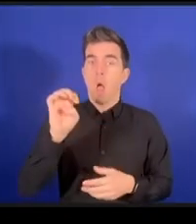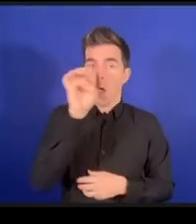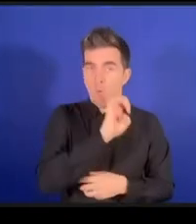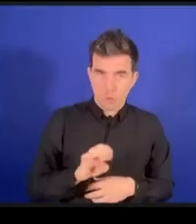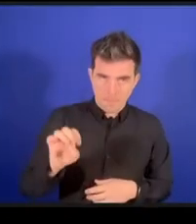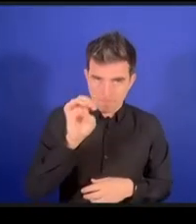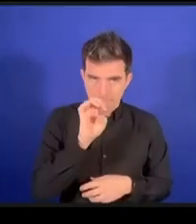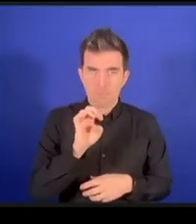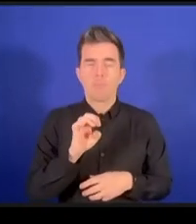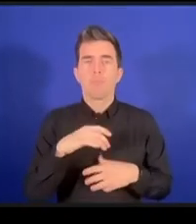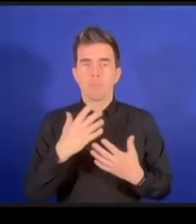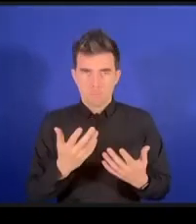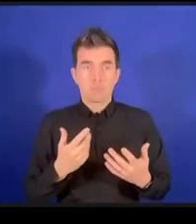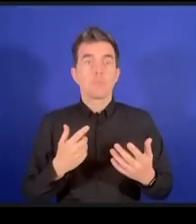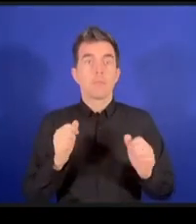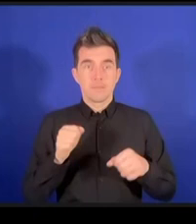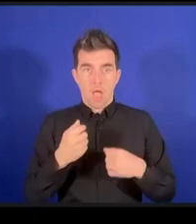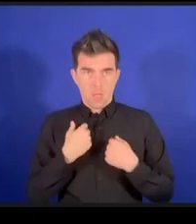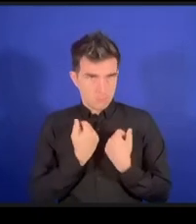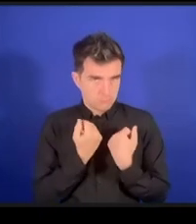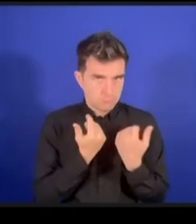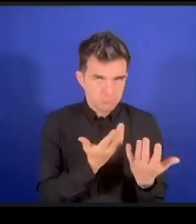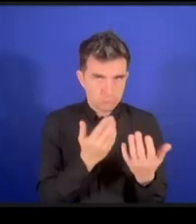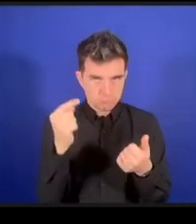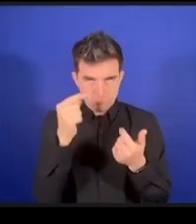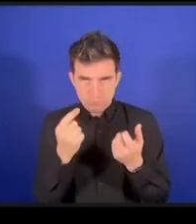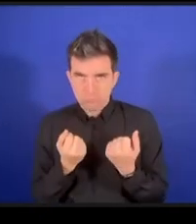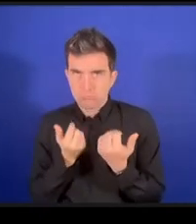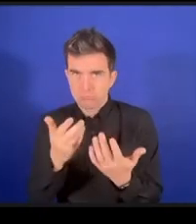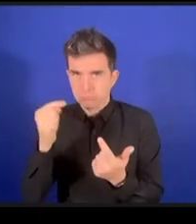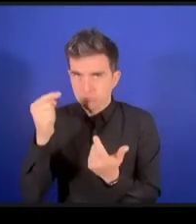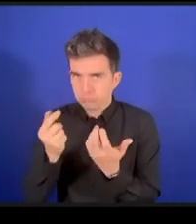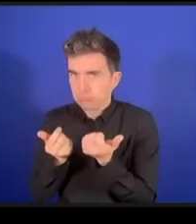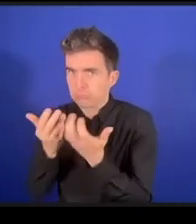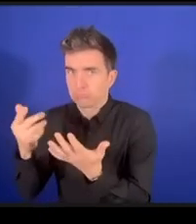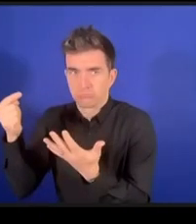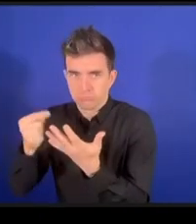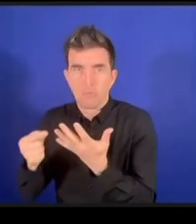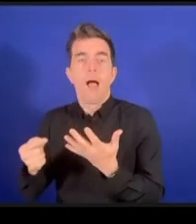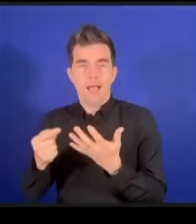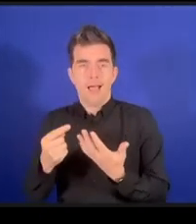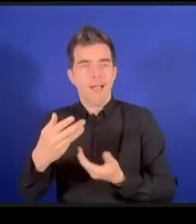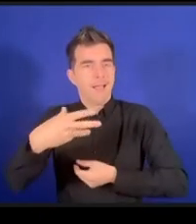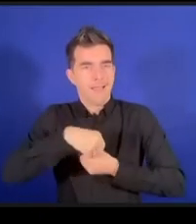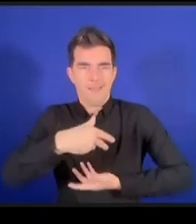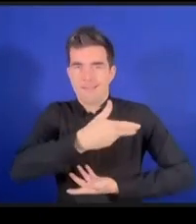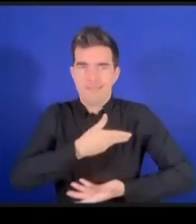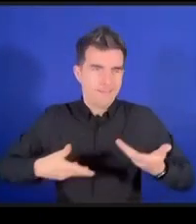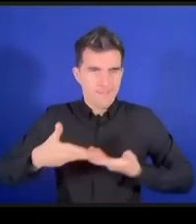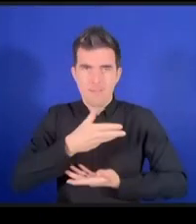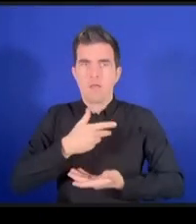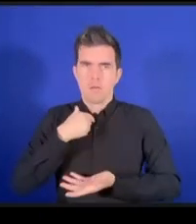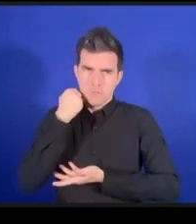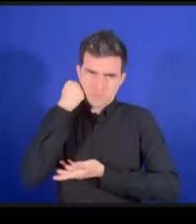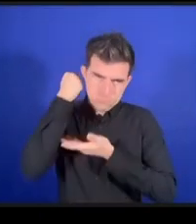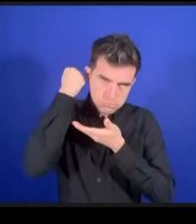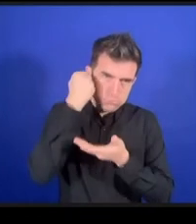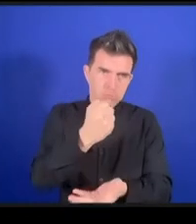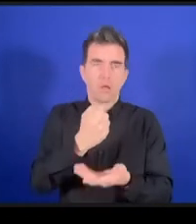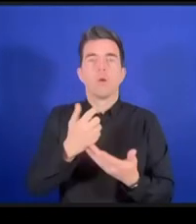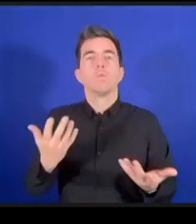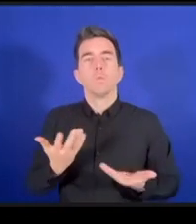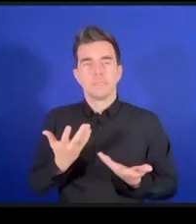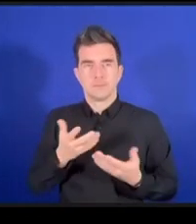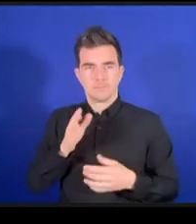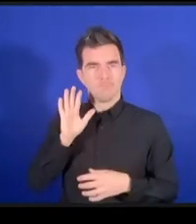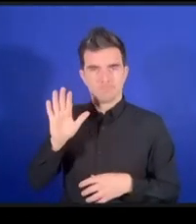стипендии при поддержке компании Google и винтона серфа лично